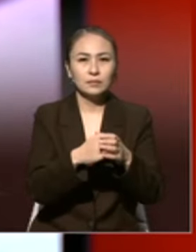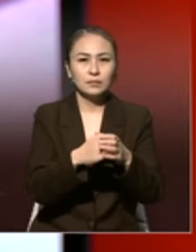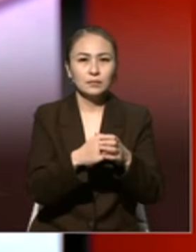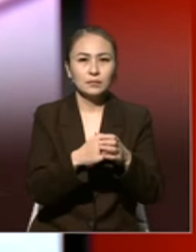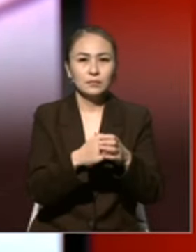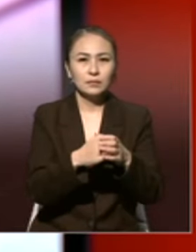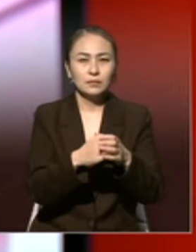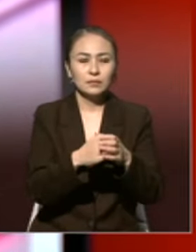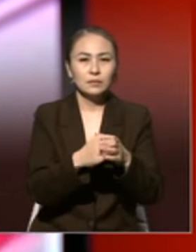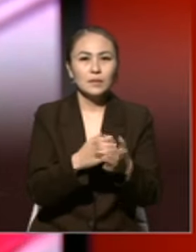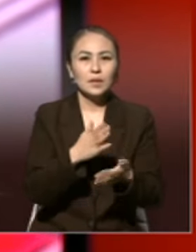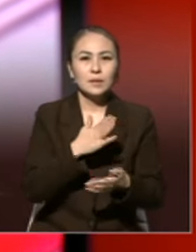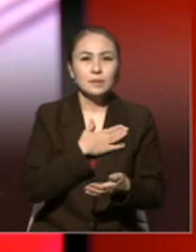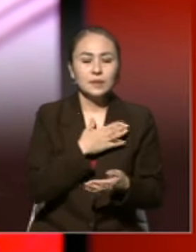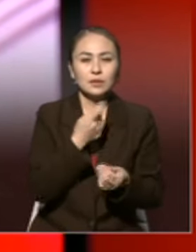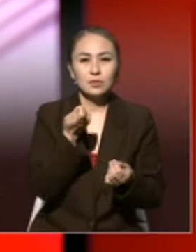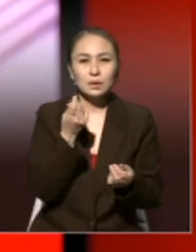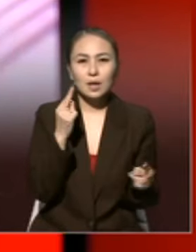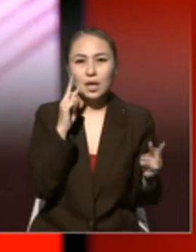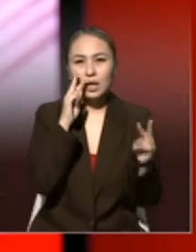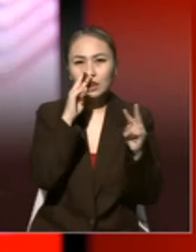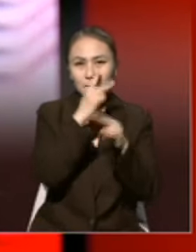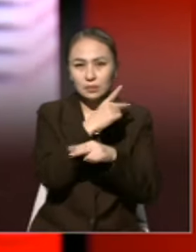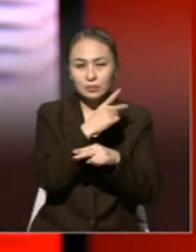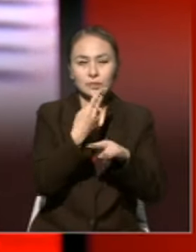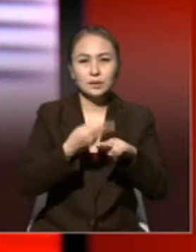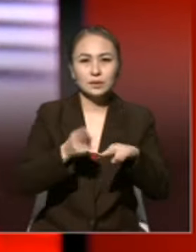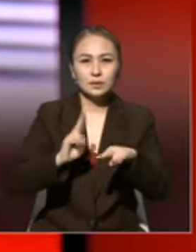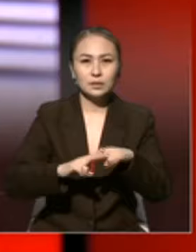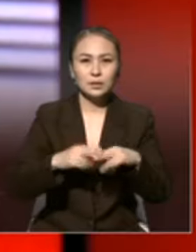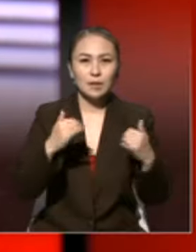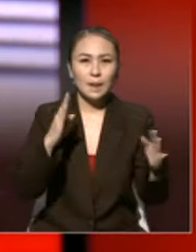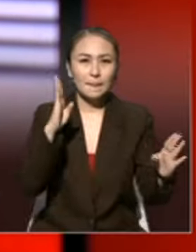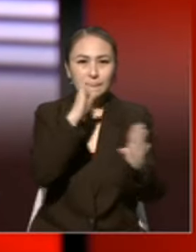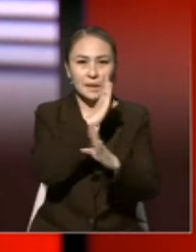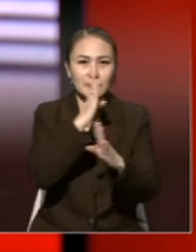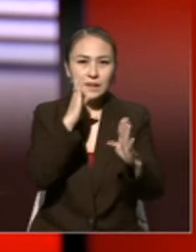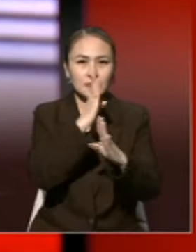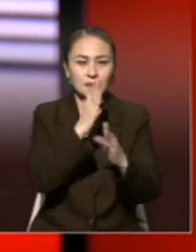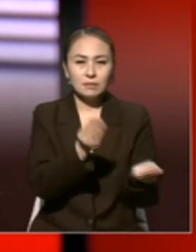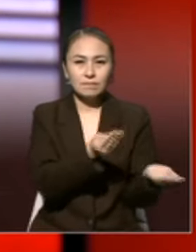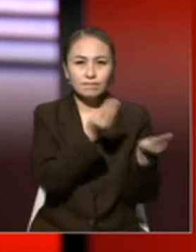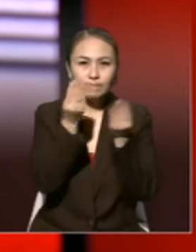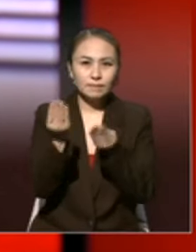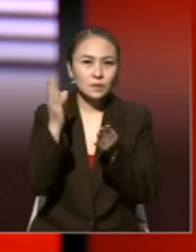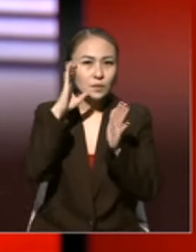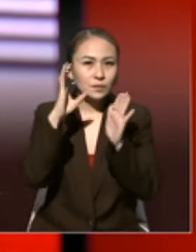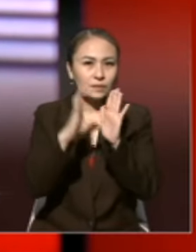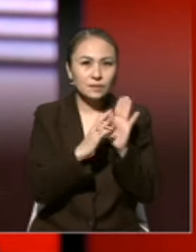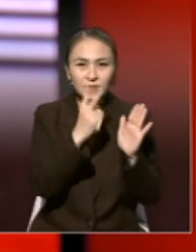жердегі біздің жіберіп алғанымыз бұл қазгидрометтің болжамын немқұрайлы